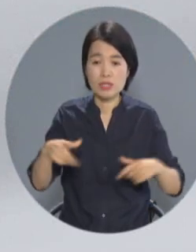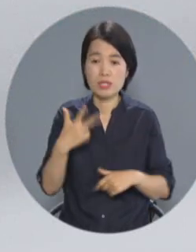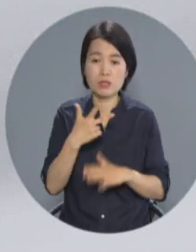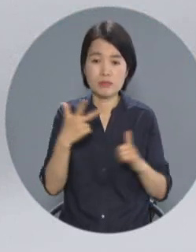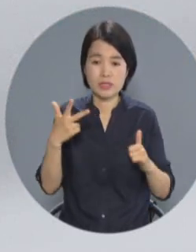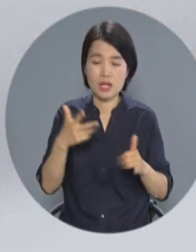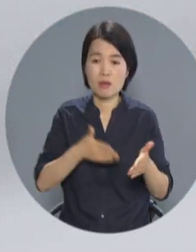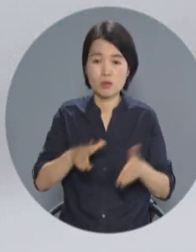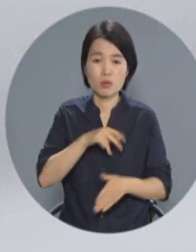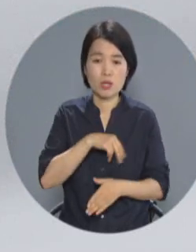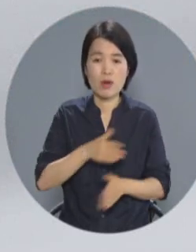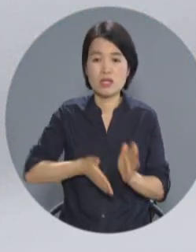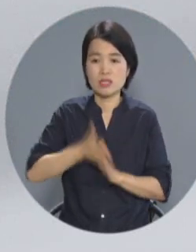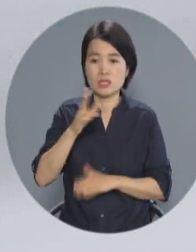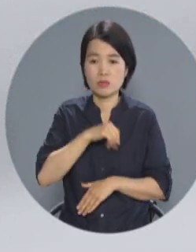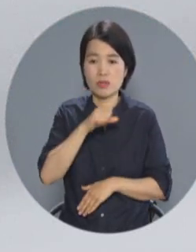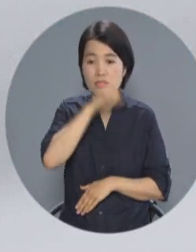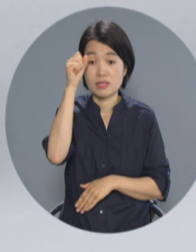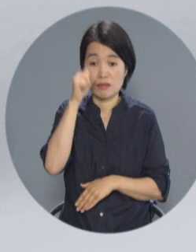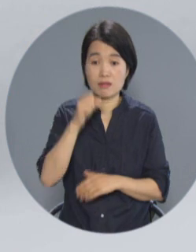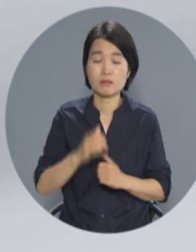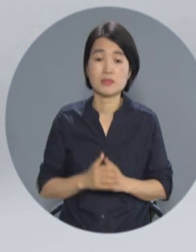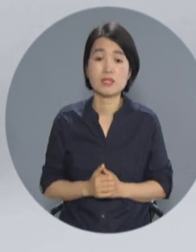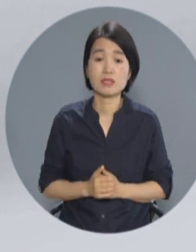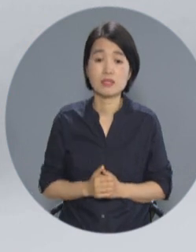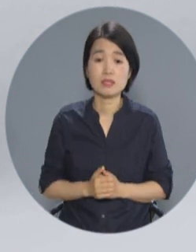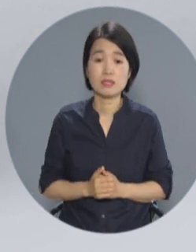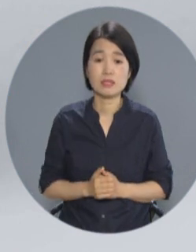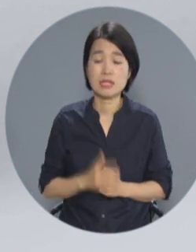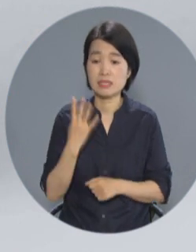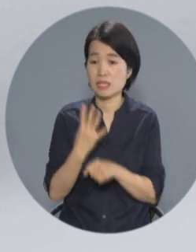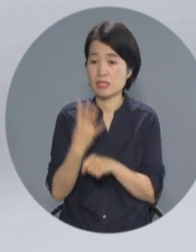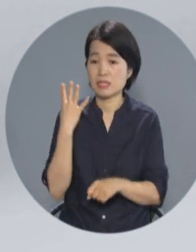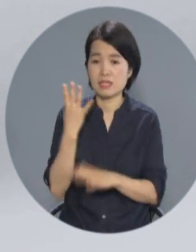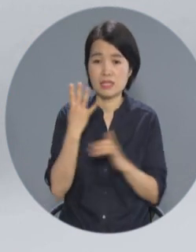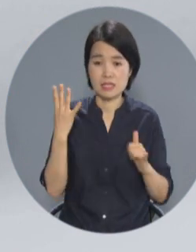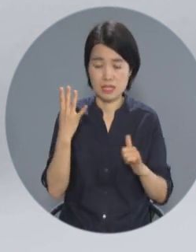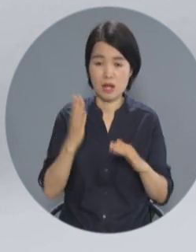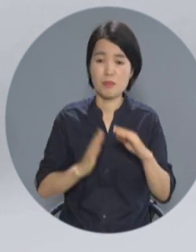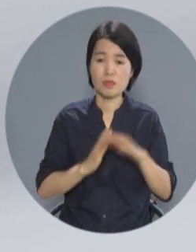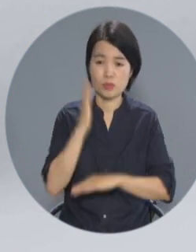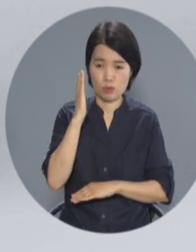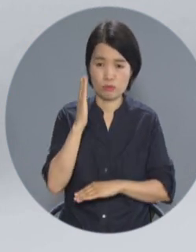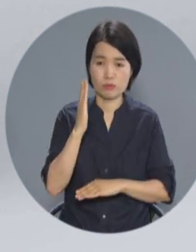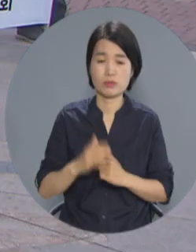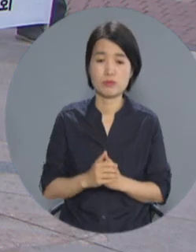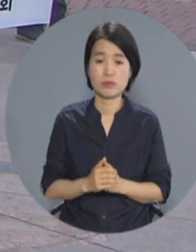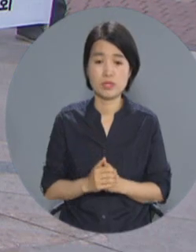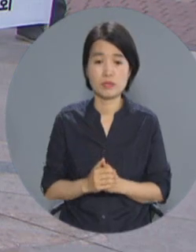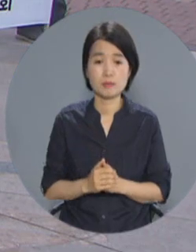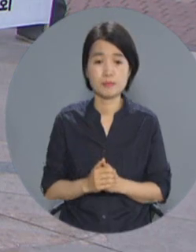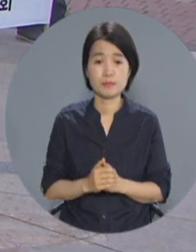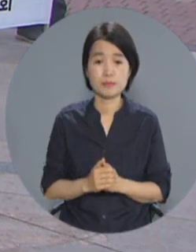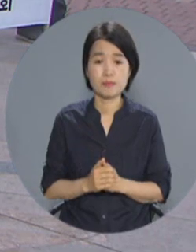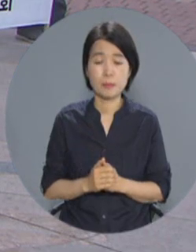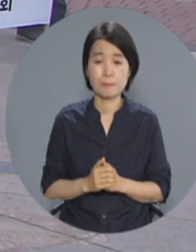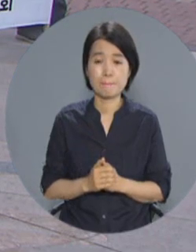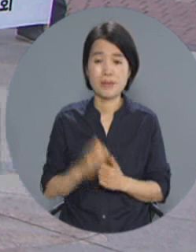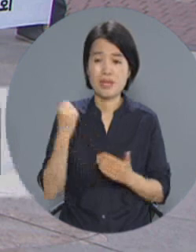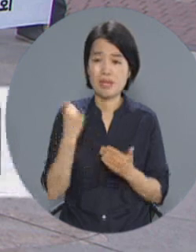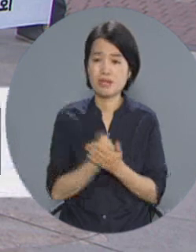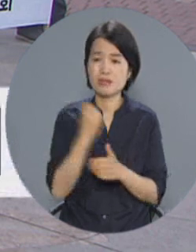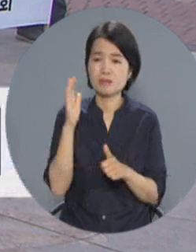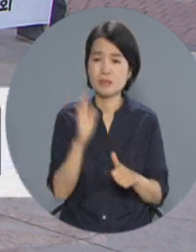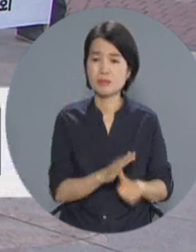7명의 도의원과 시의원을 당선시켰습니다. 4년 전 4명을 훌쩍 뛰어넘는 수준. 아쉬운 낙선자들도